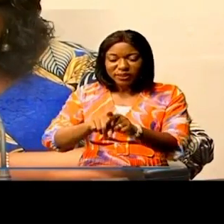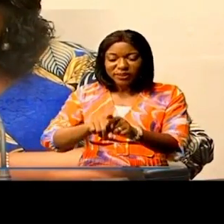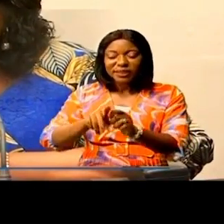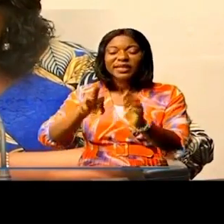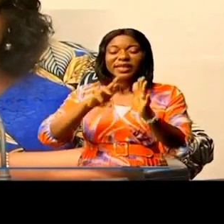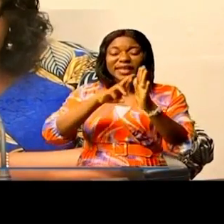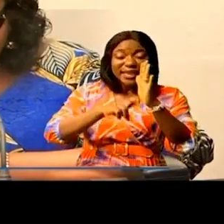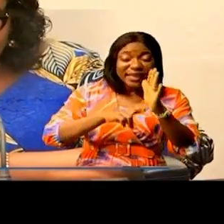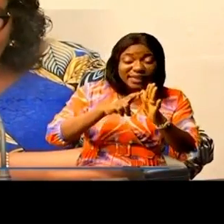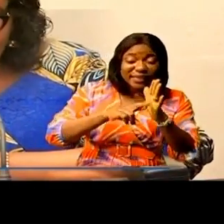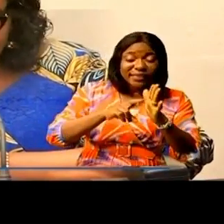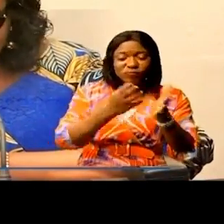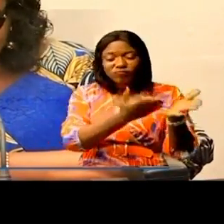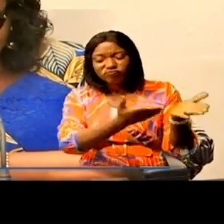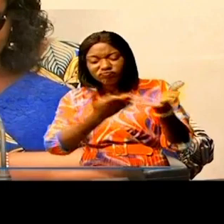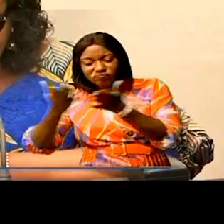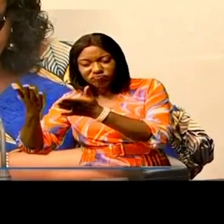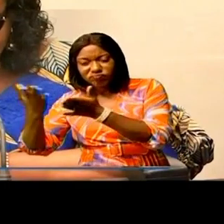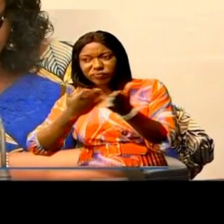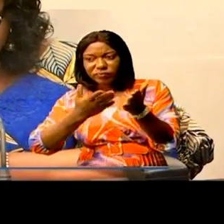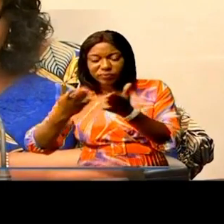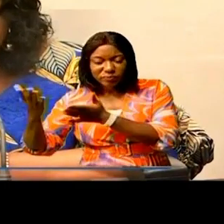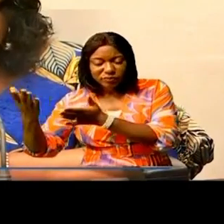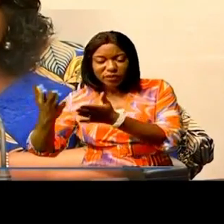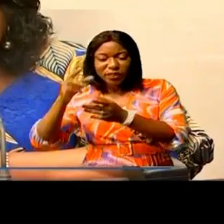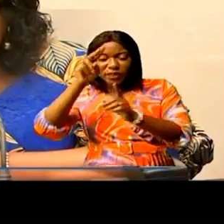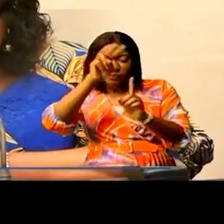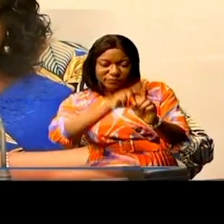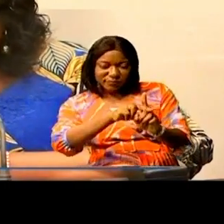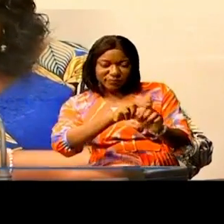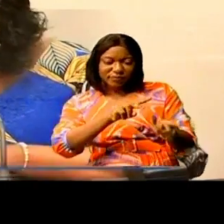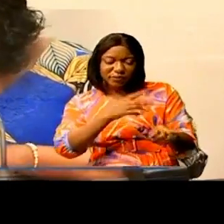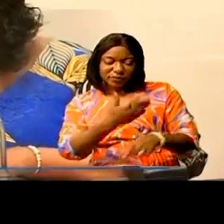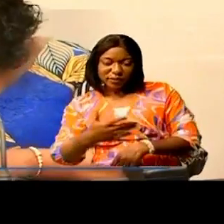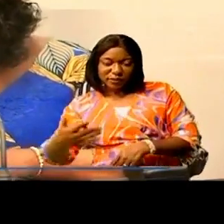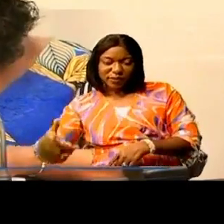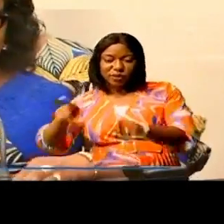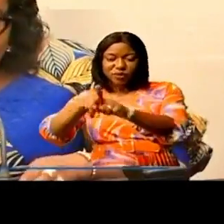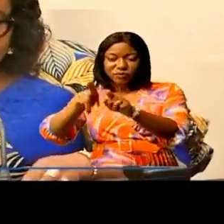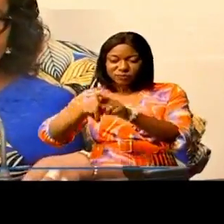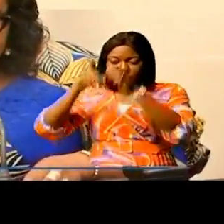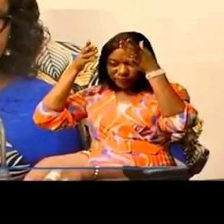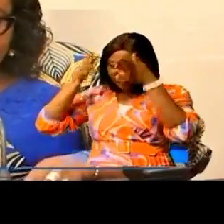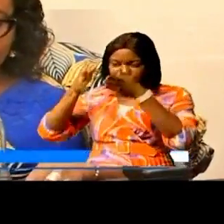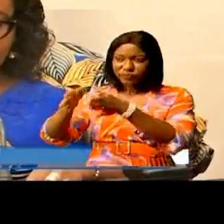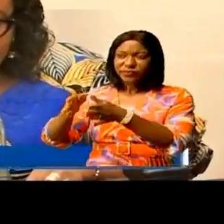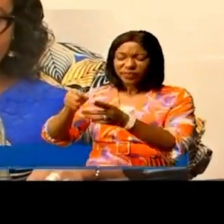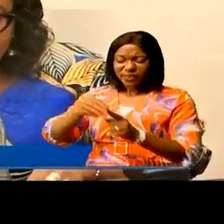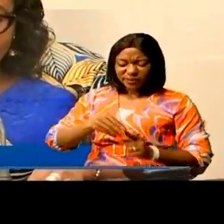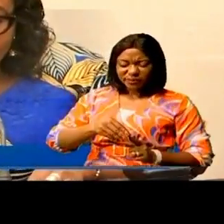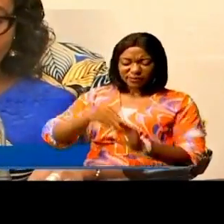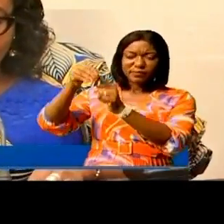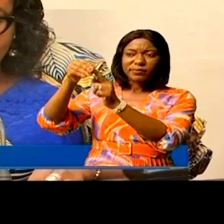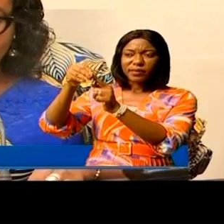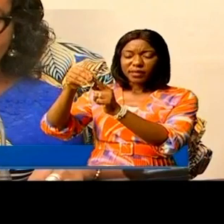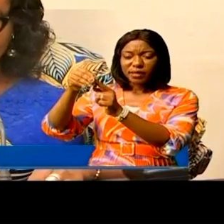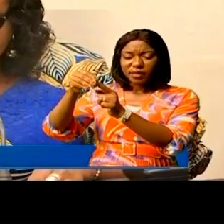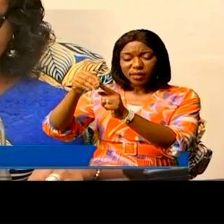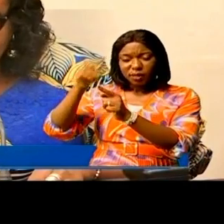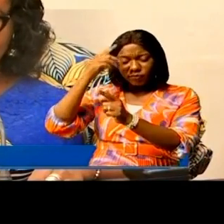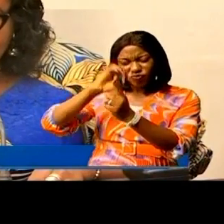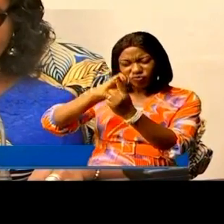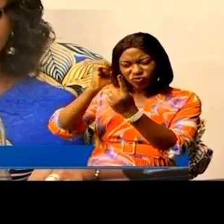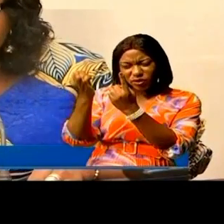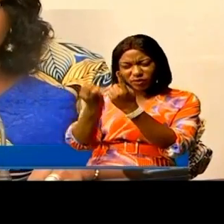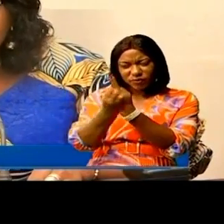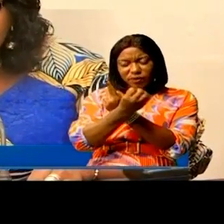de transport, de conservation, prenant en compte les spécificités